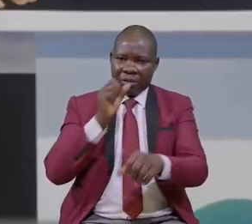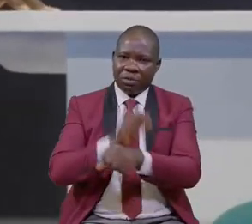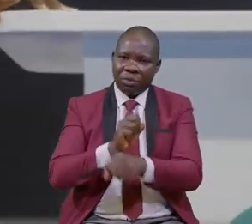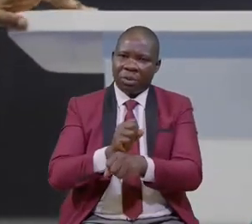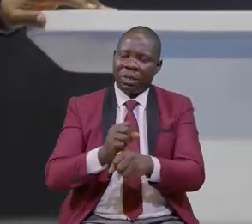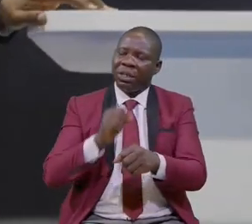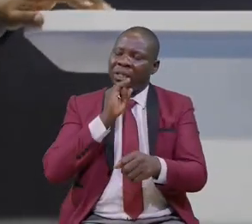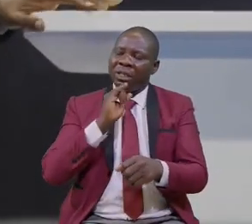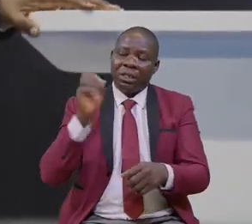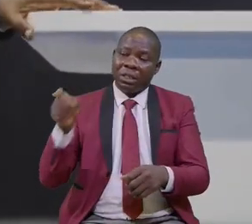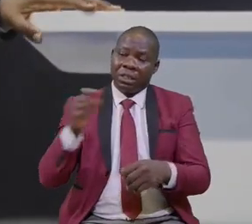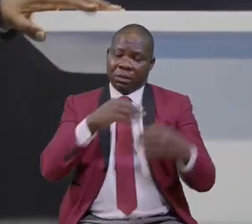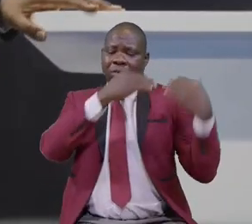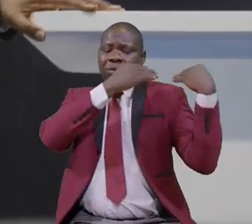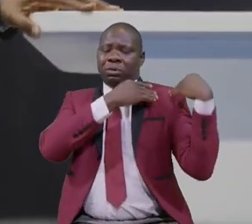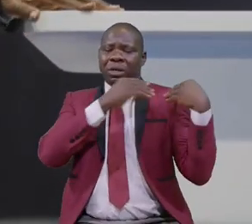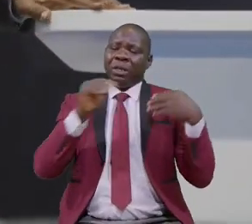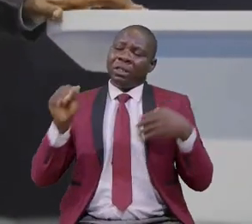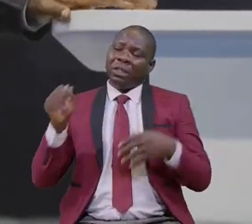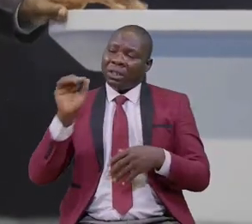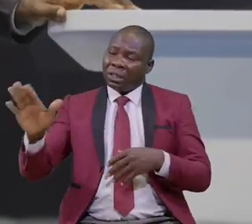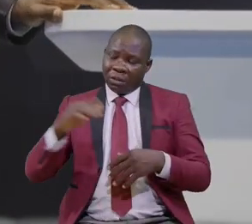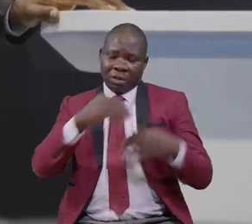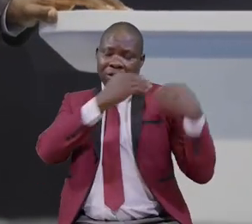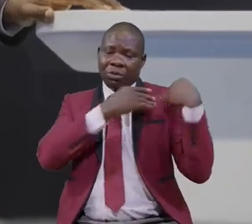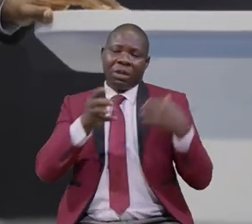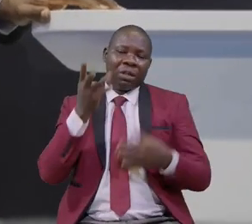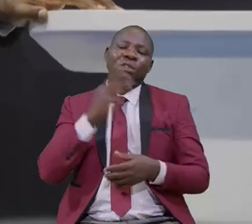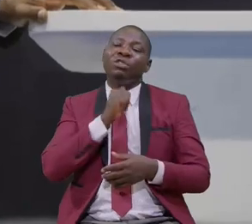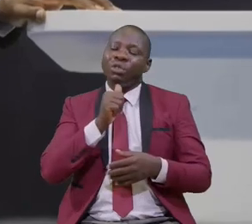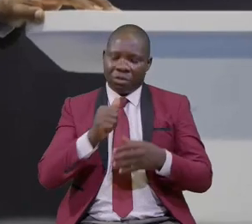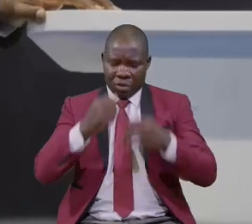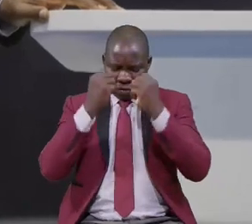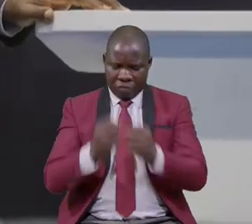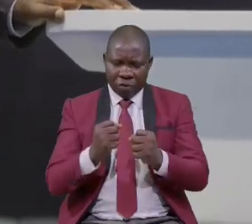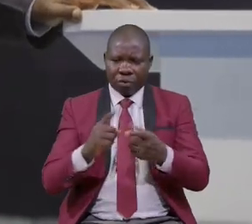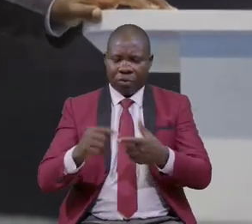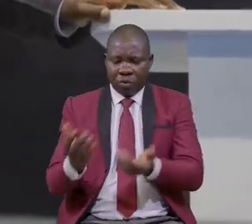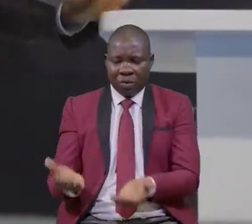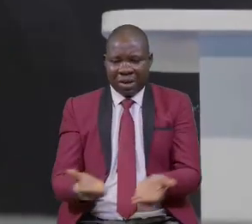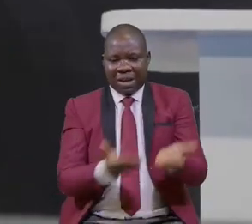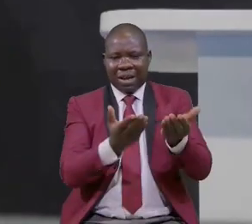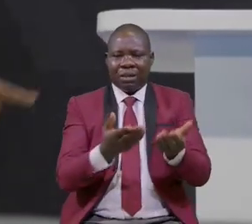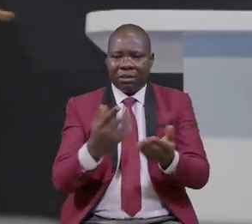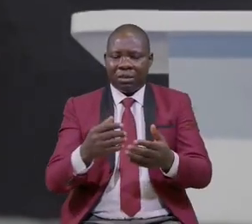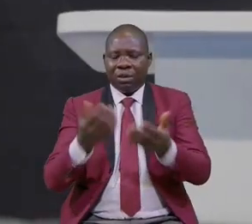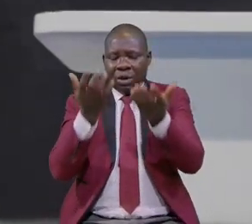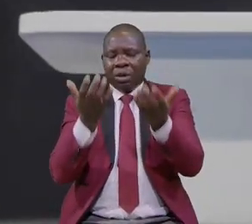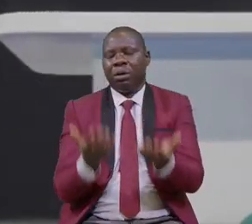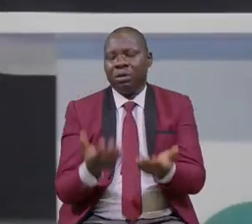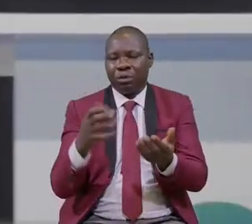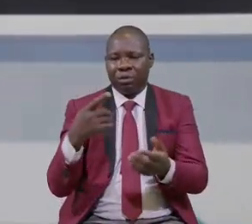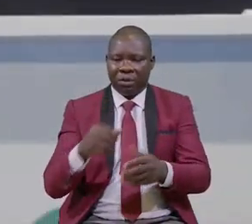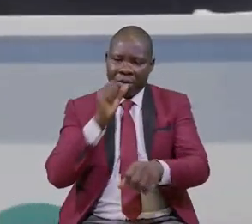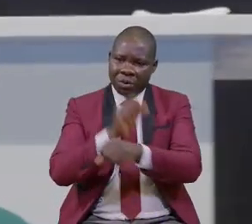devoir les épaules n'étent pas assez forte pour supporter le poids de du dev voir et